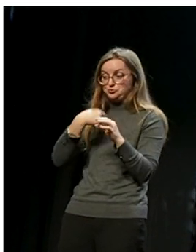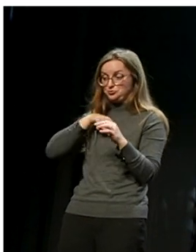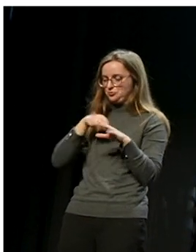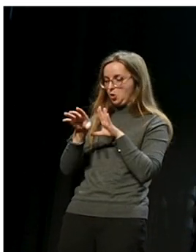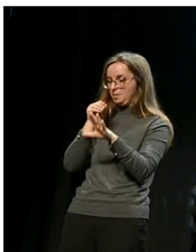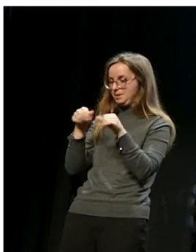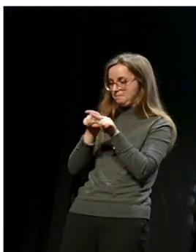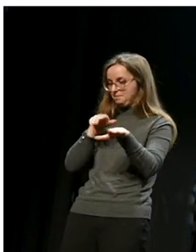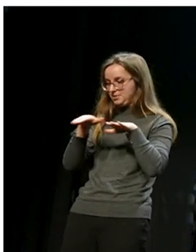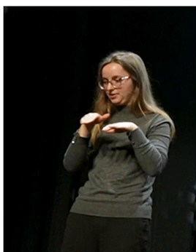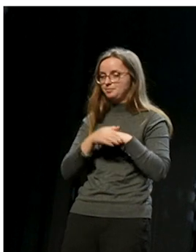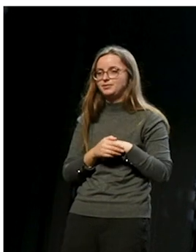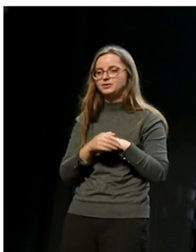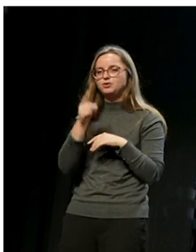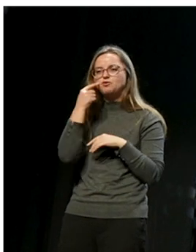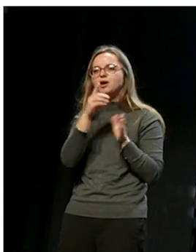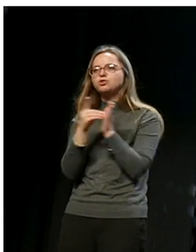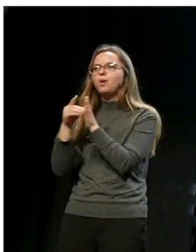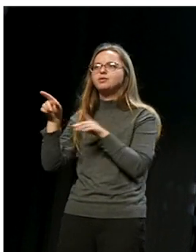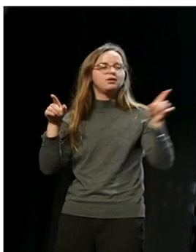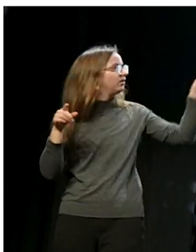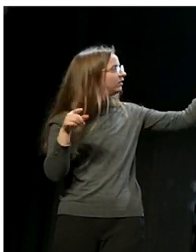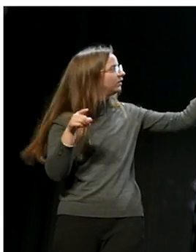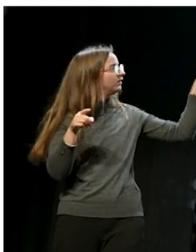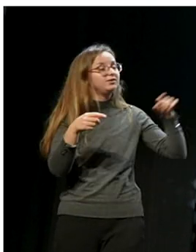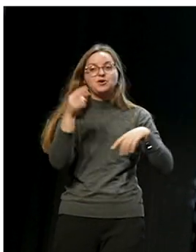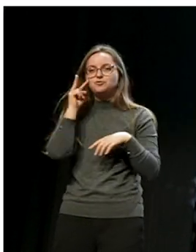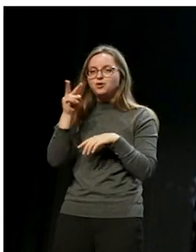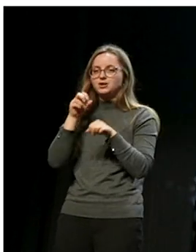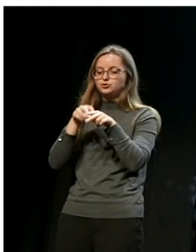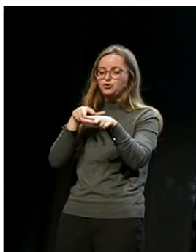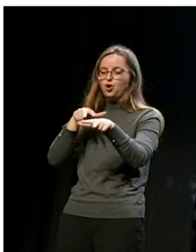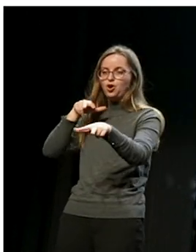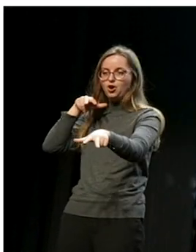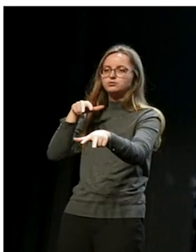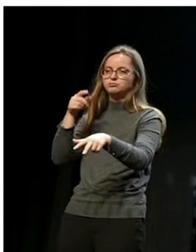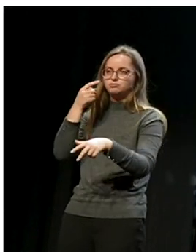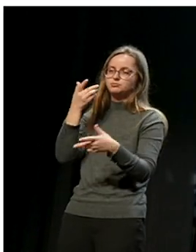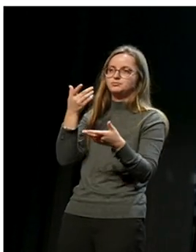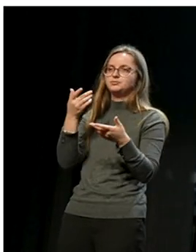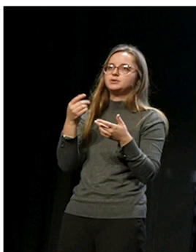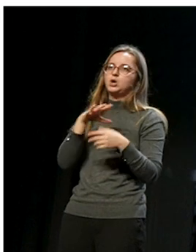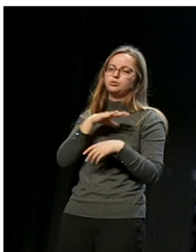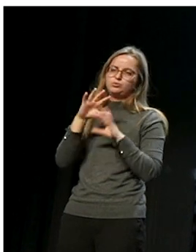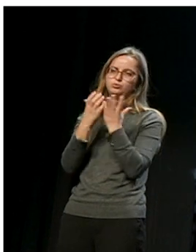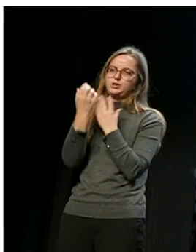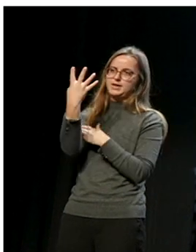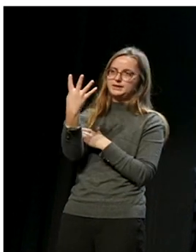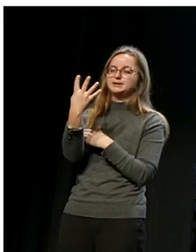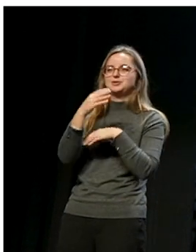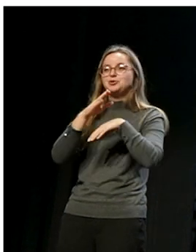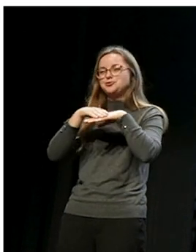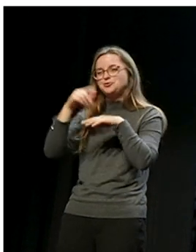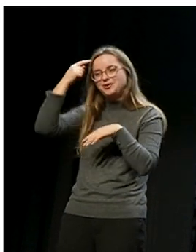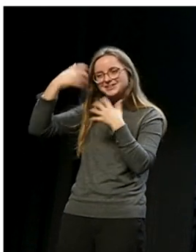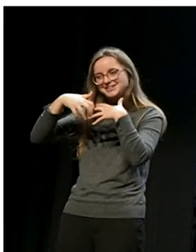Et donc là, par exemple, vous voyez à droite, on apprend. Donc, il y a un réseau de neurones qui se restructure. Alors là, dans le réseau de neurones, là, j'ai 4 neurones. En fait, il y en a 30 milliards,